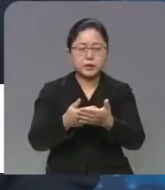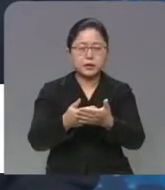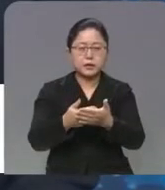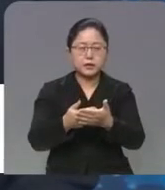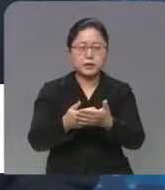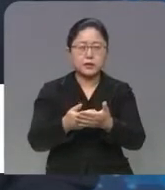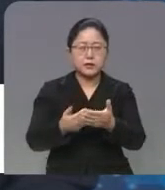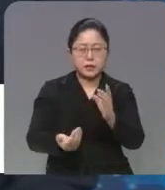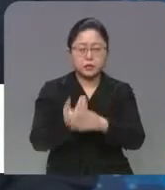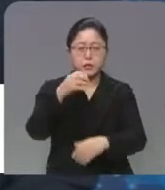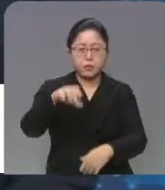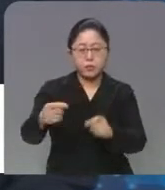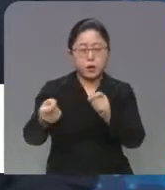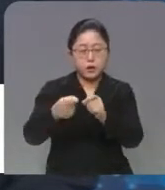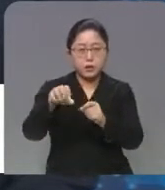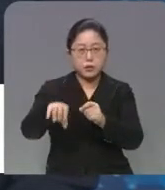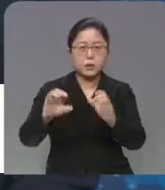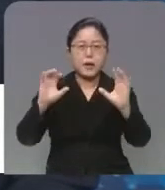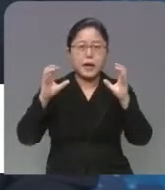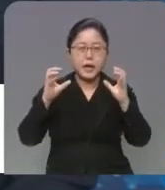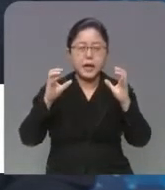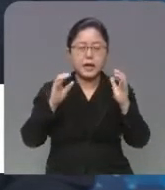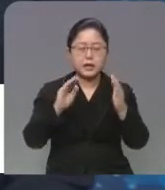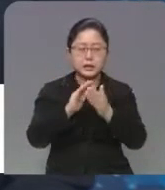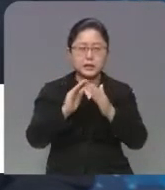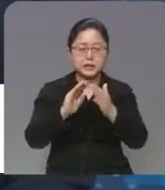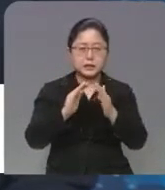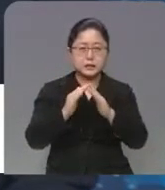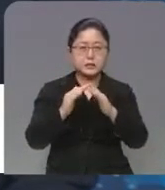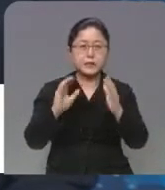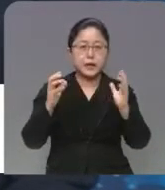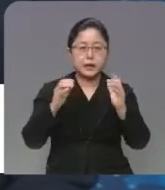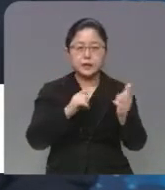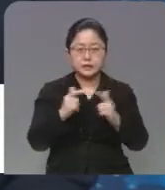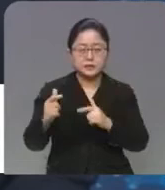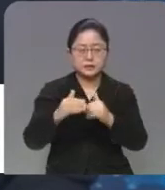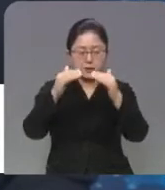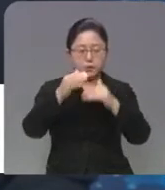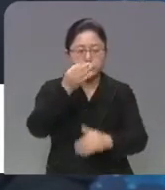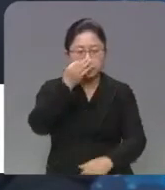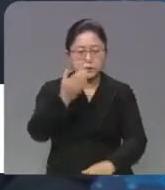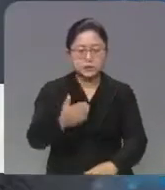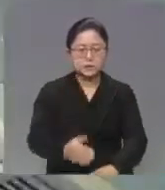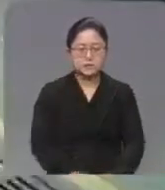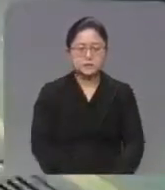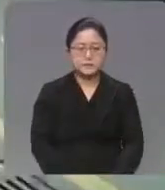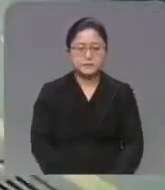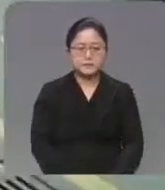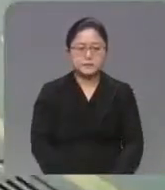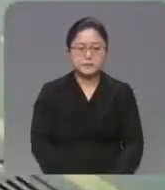바로 사고 현장 주변의 유치원생들이었습니다. 김호 기자의 보도입니다.